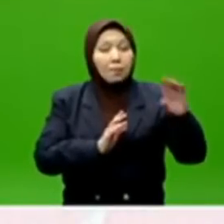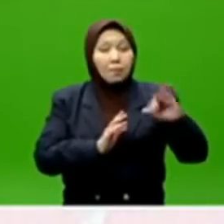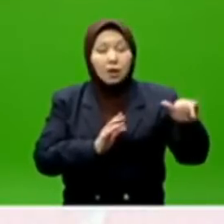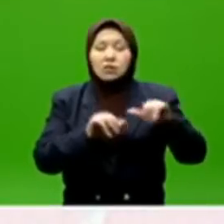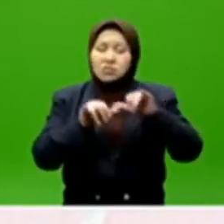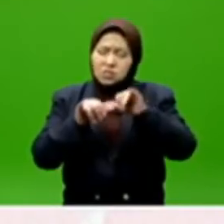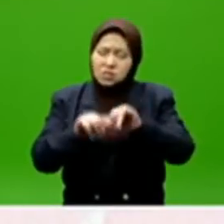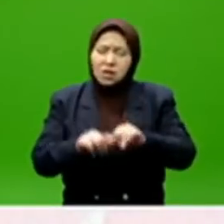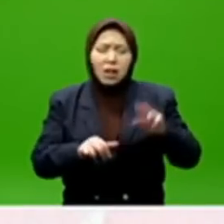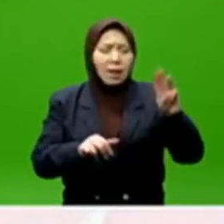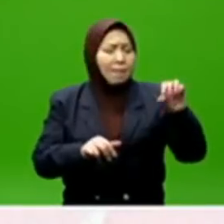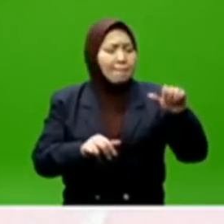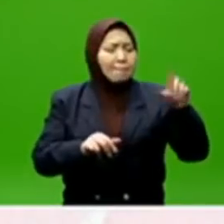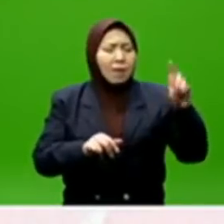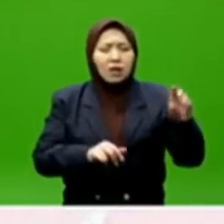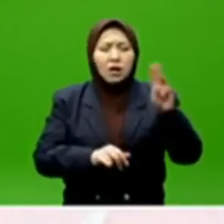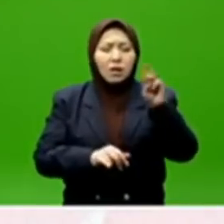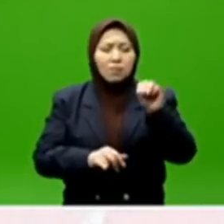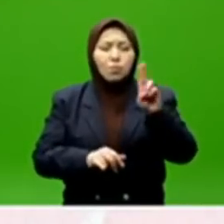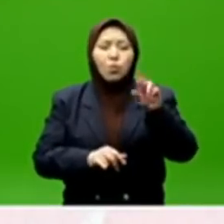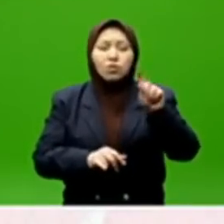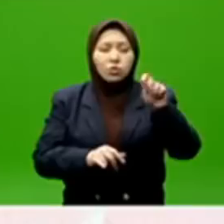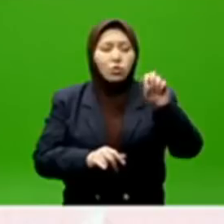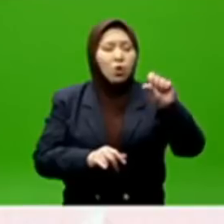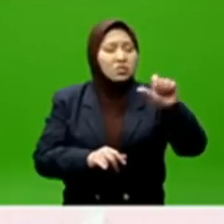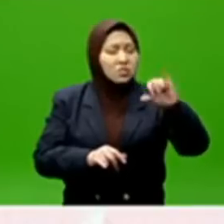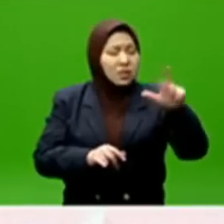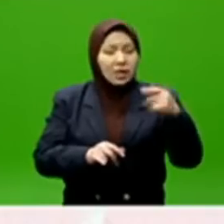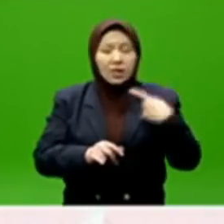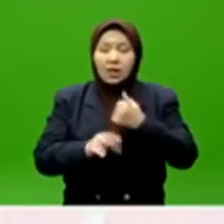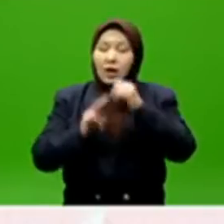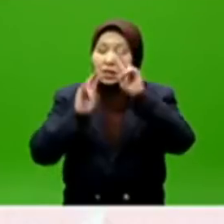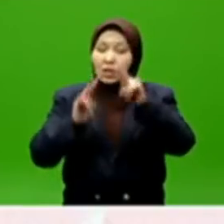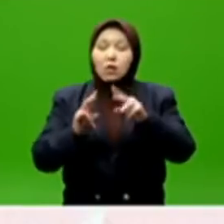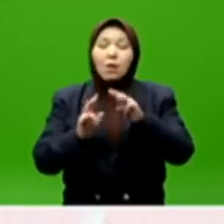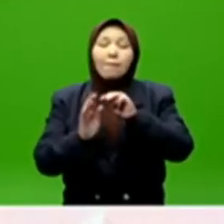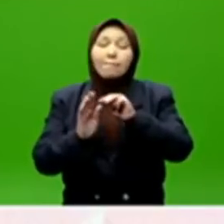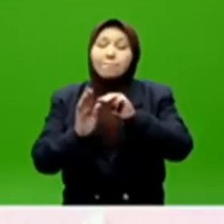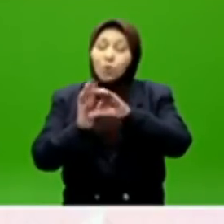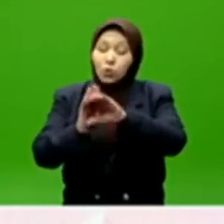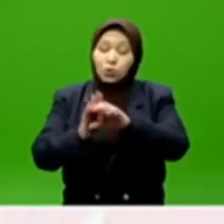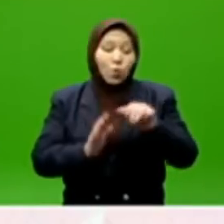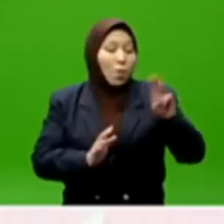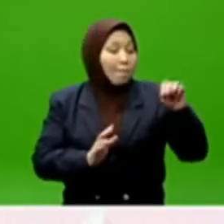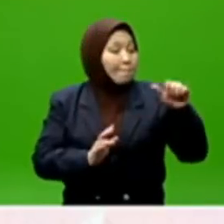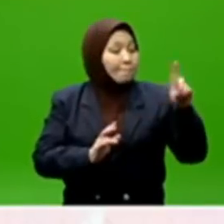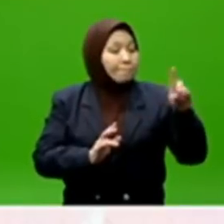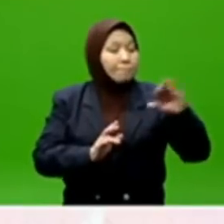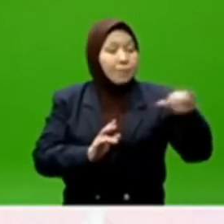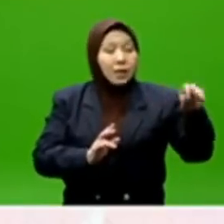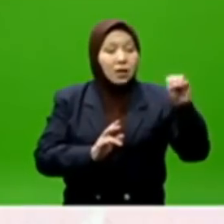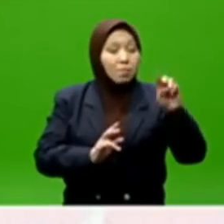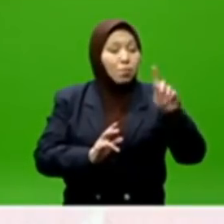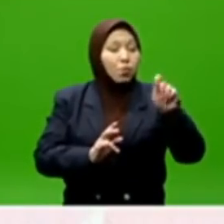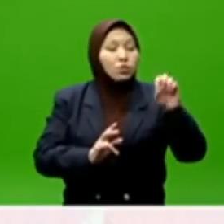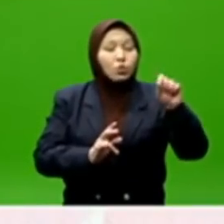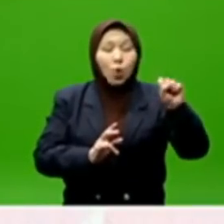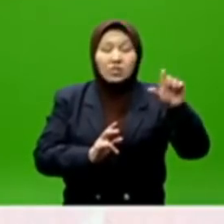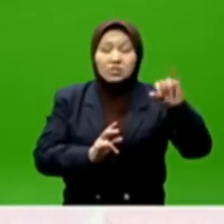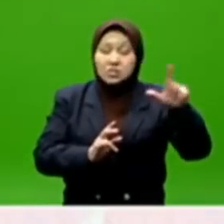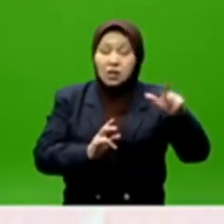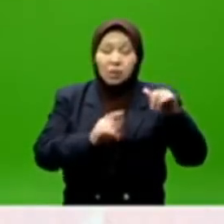muttasil dan juga munfasil, dan hari ini kita nak melihat contoh mad muttasil di dalam surah Ibrahim menerusi